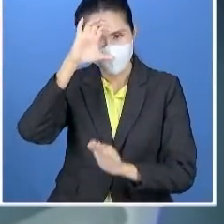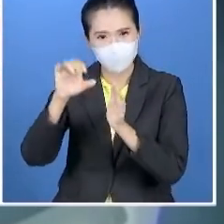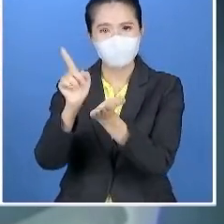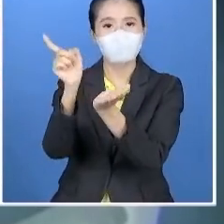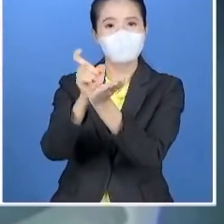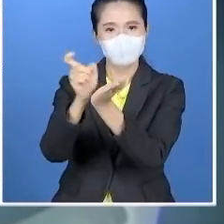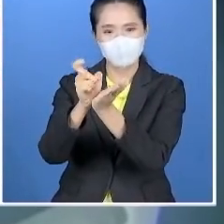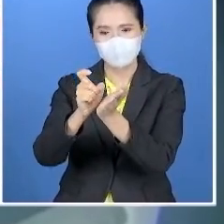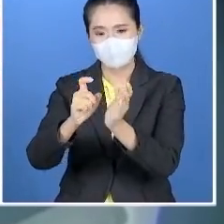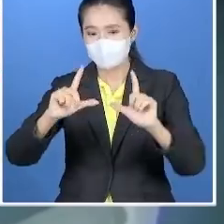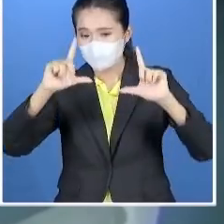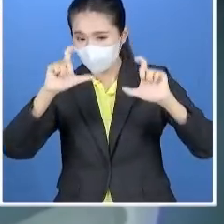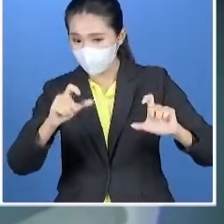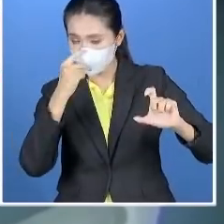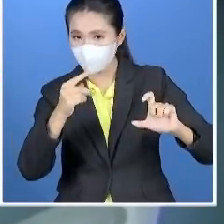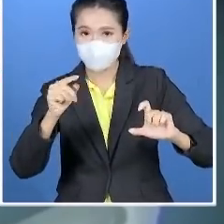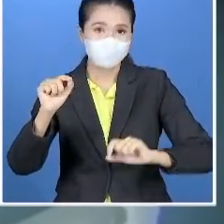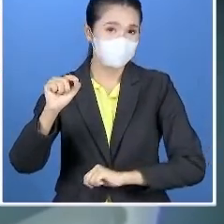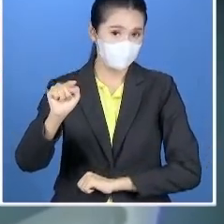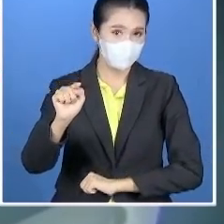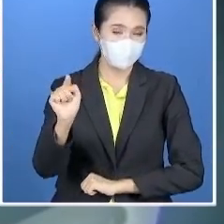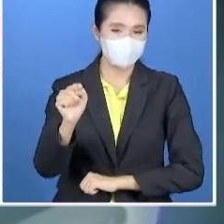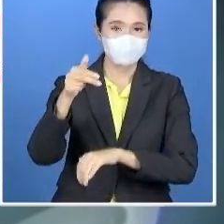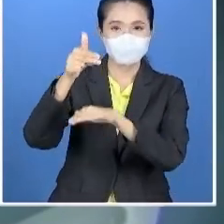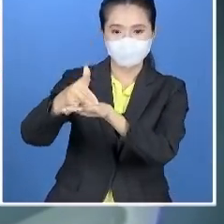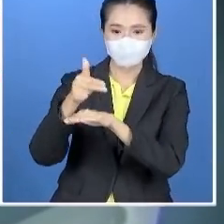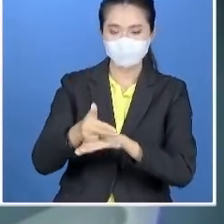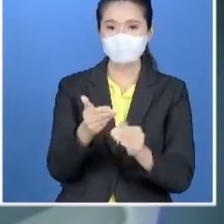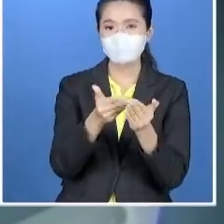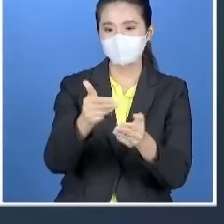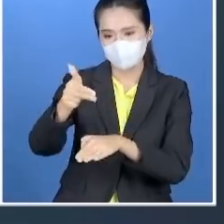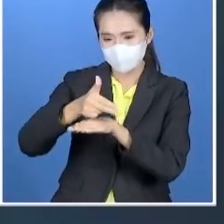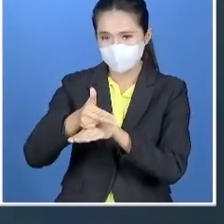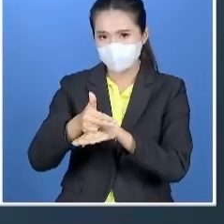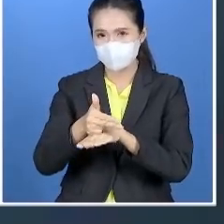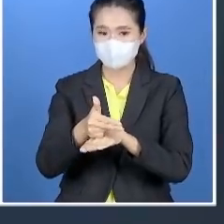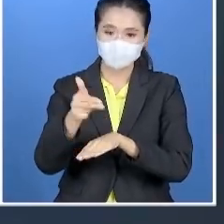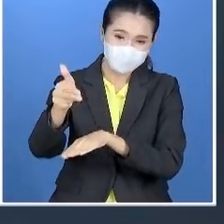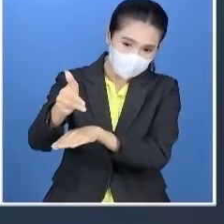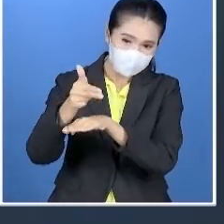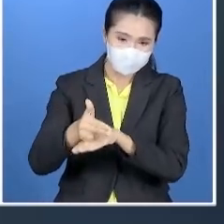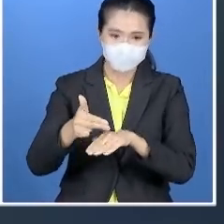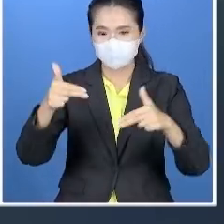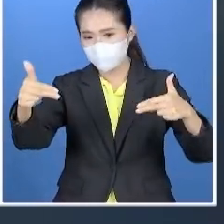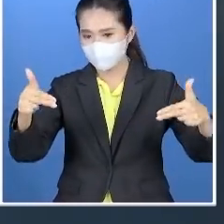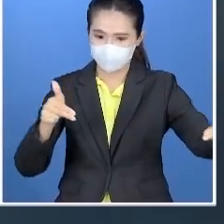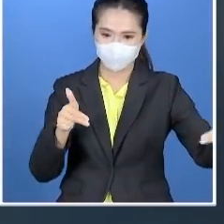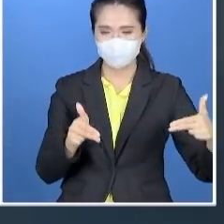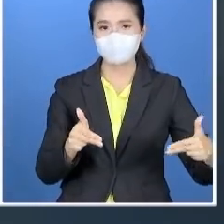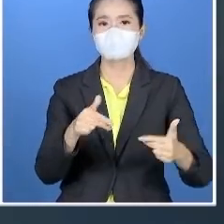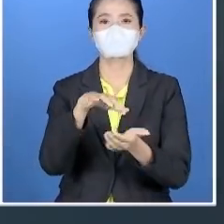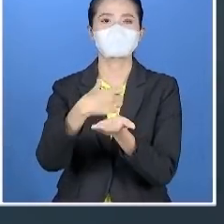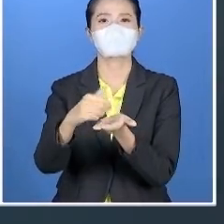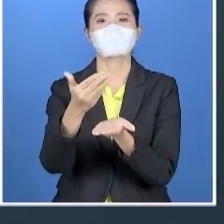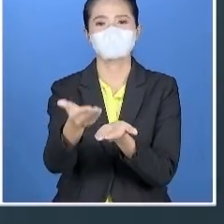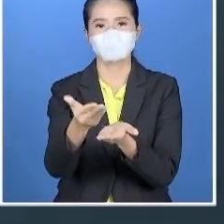ทียมเพื่อให้เห็นมุมสูงไงคะเพราะว่ากล้องวงจรปิดที่มันติดอยู่ตามริมน้ำเนี่ยมันจะเห็นมุมเฉียงมุมข้างๆมากกว่าฟังจากคุ